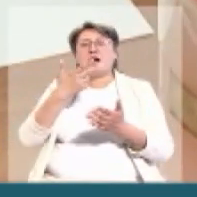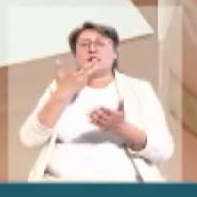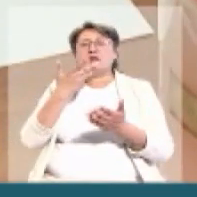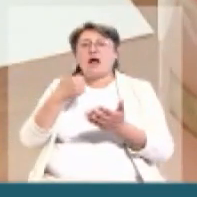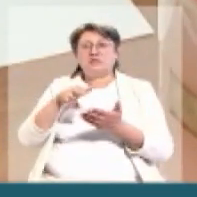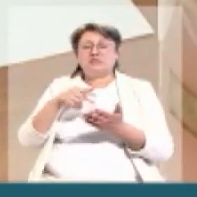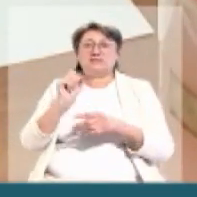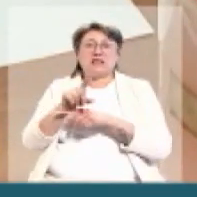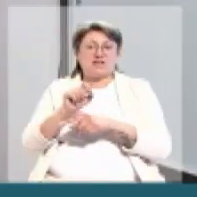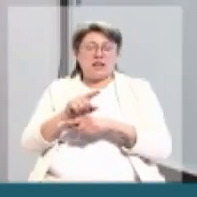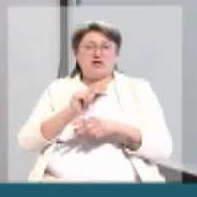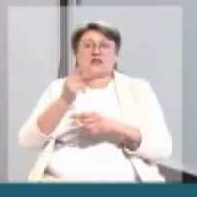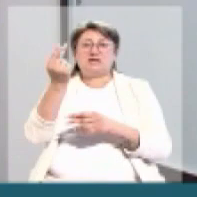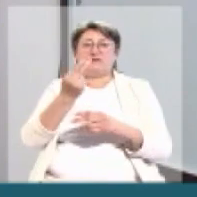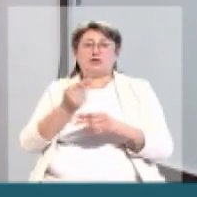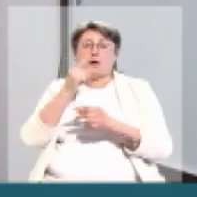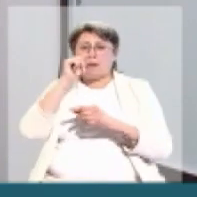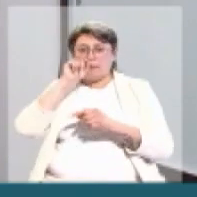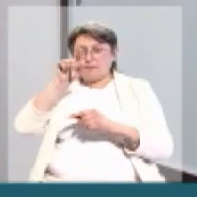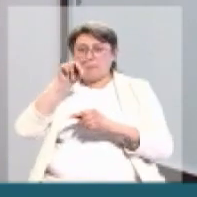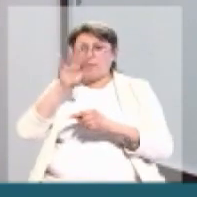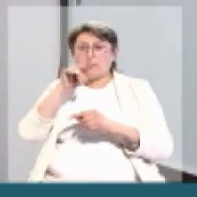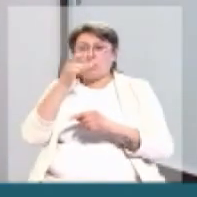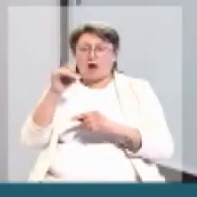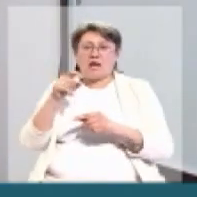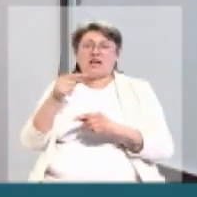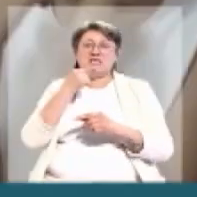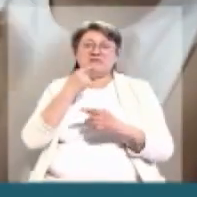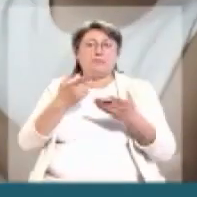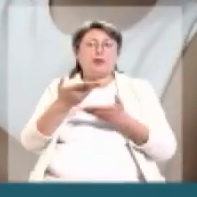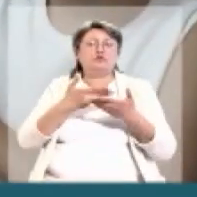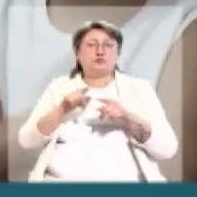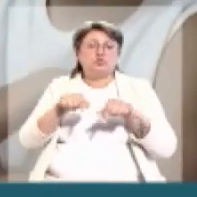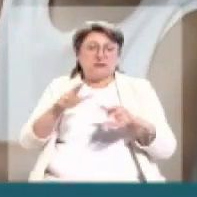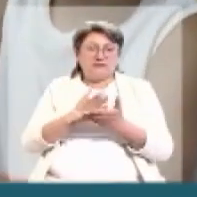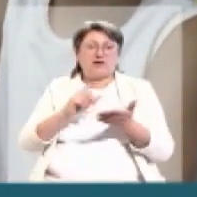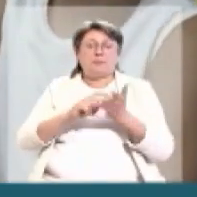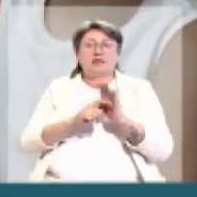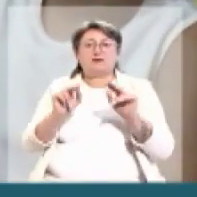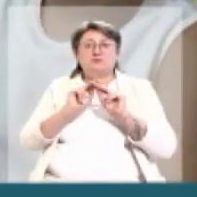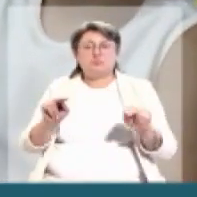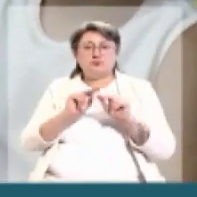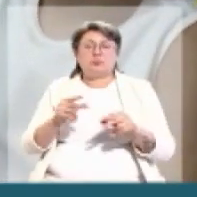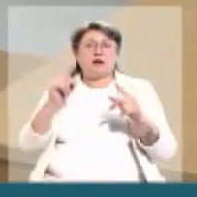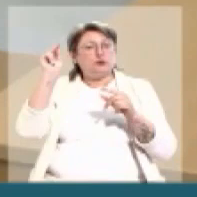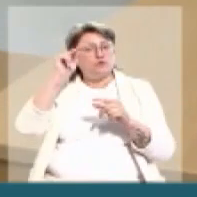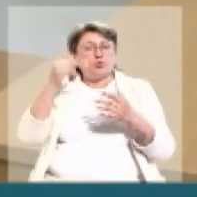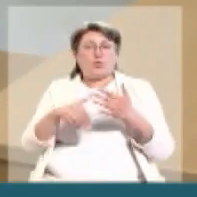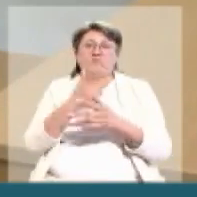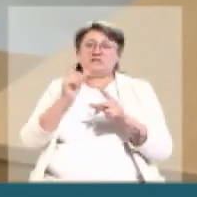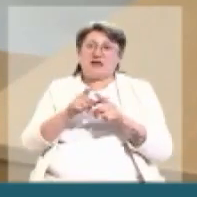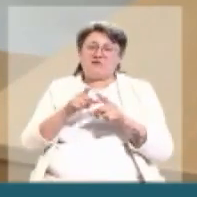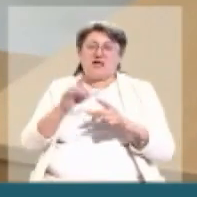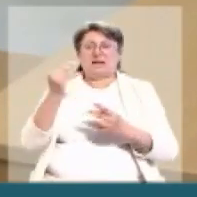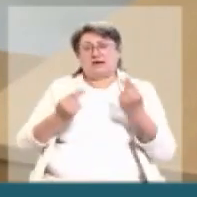краски. Задание преподавателя – нарисовать попугая. Языковые площадки здесь тоже есть. В кабинетах педагоги с учениками разучивают новые